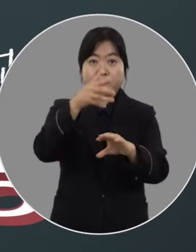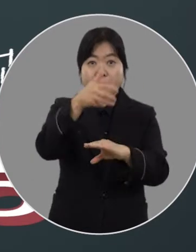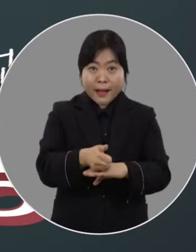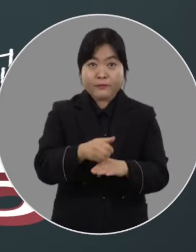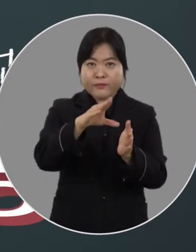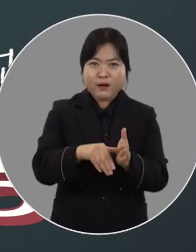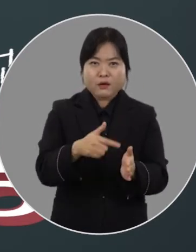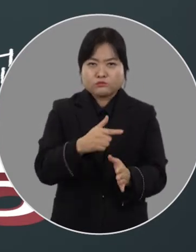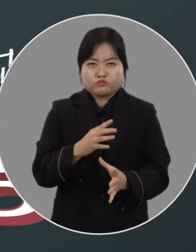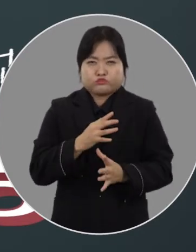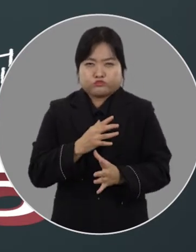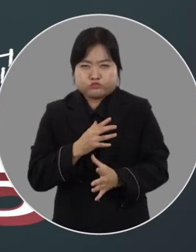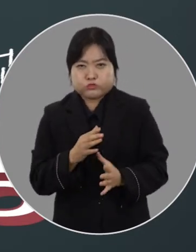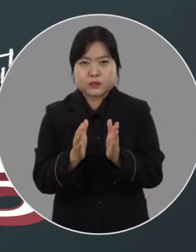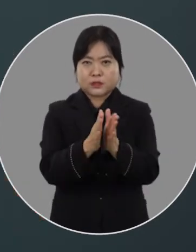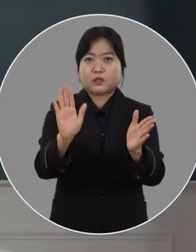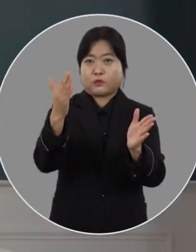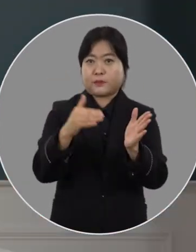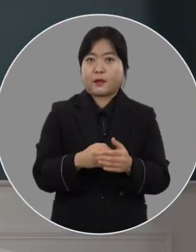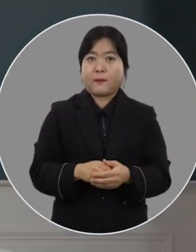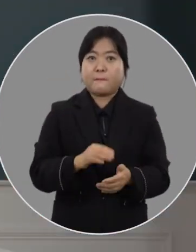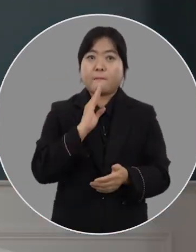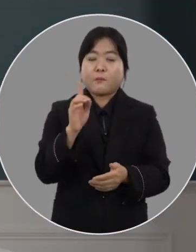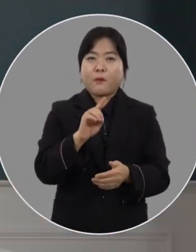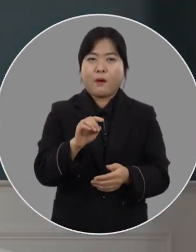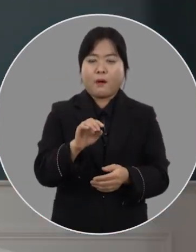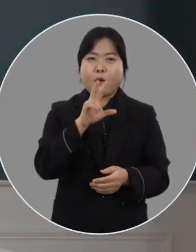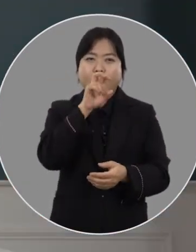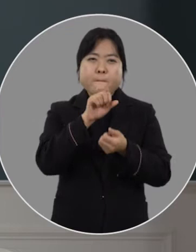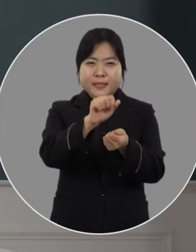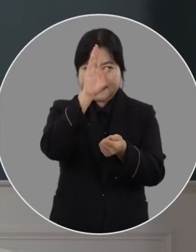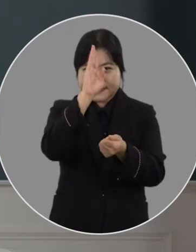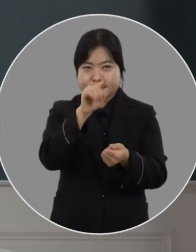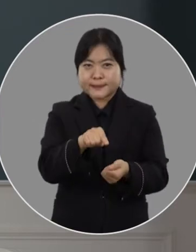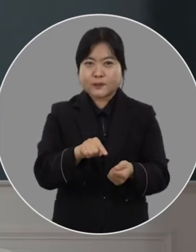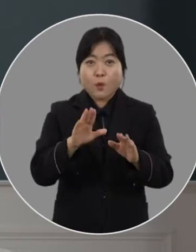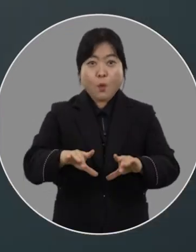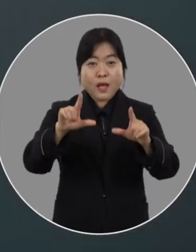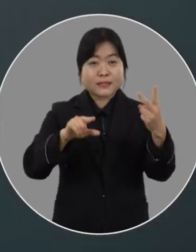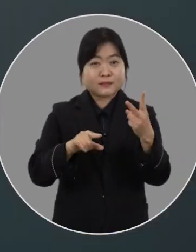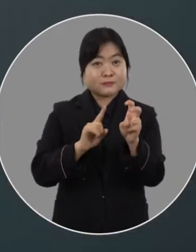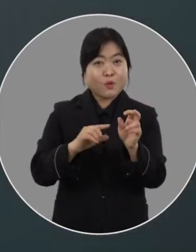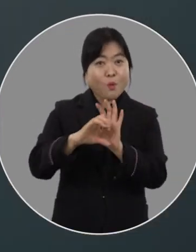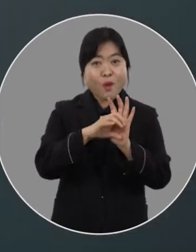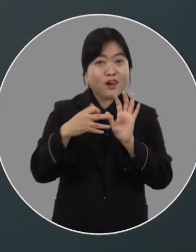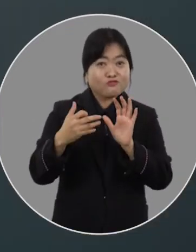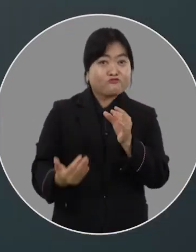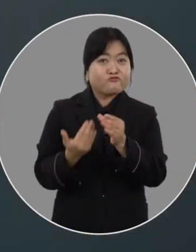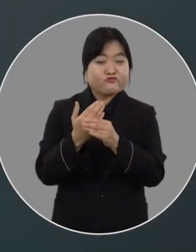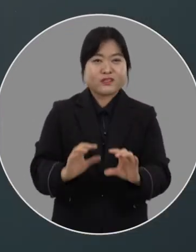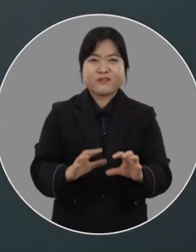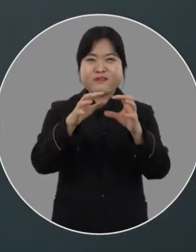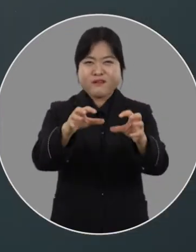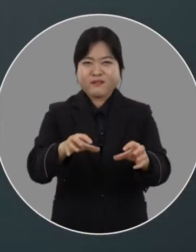시작되면서 무시무시한 공포가 시작되게 됩니다. 바로 패스트였는데요. 올해 2020년 코로나19 사태가 전